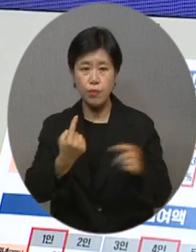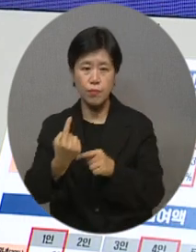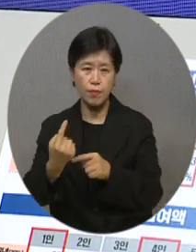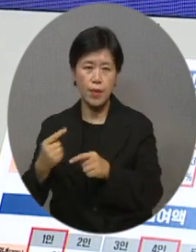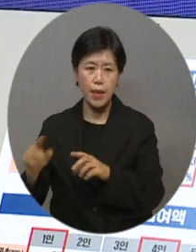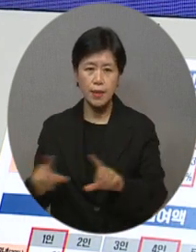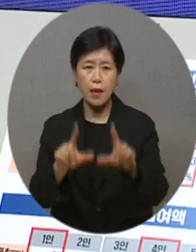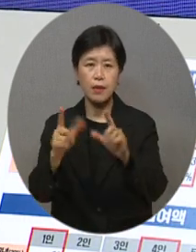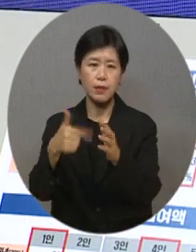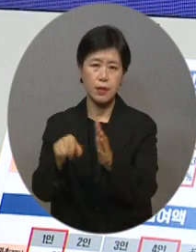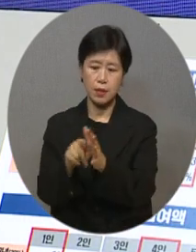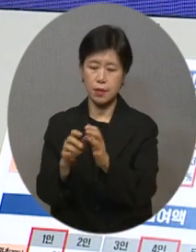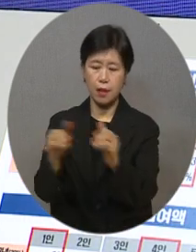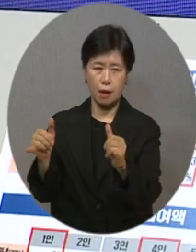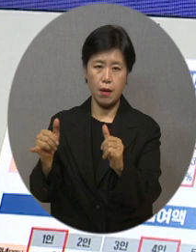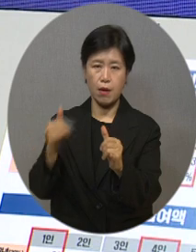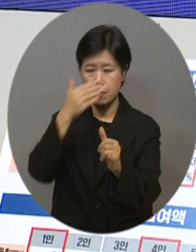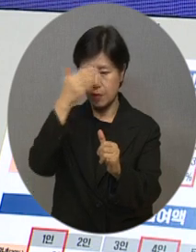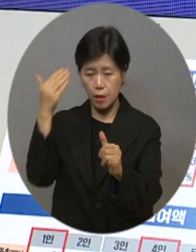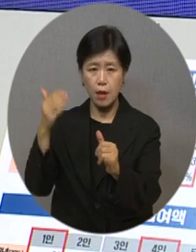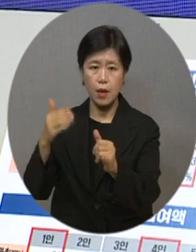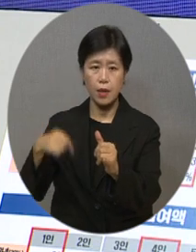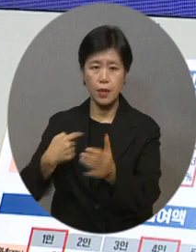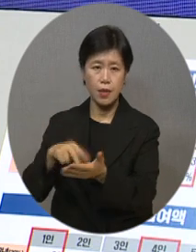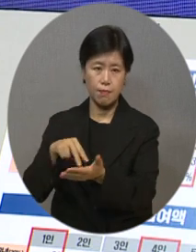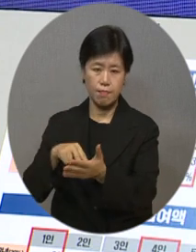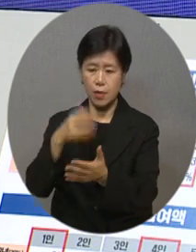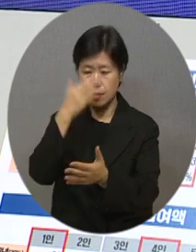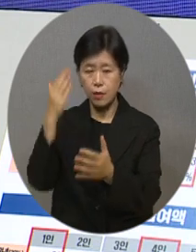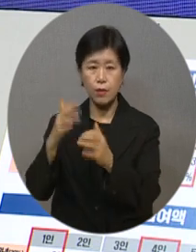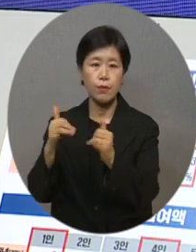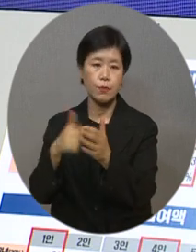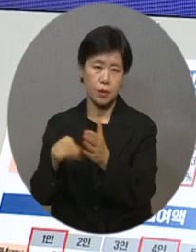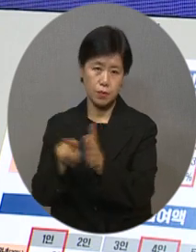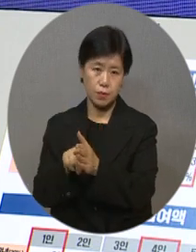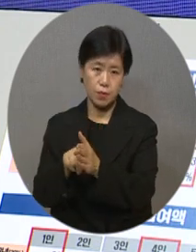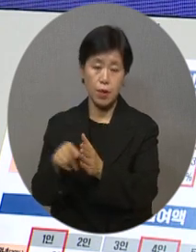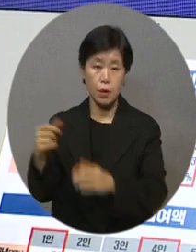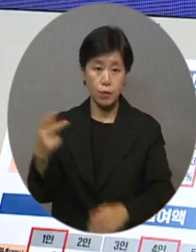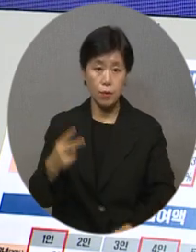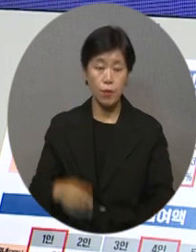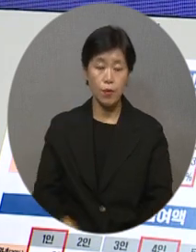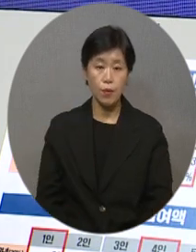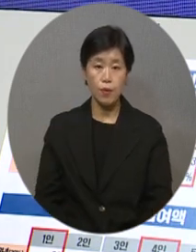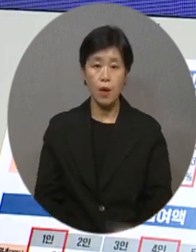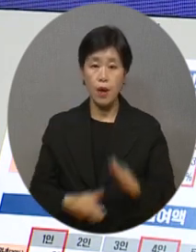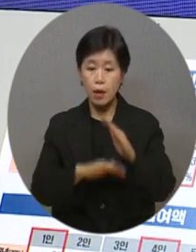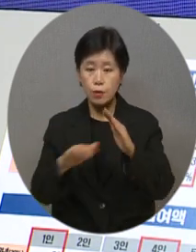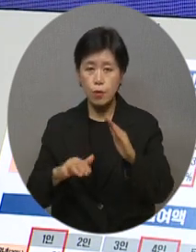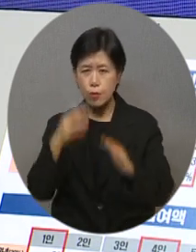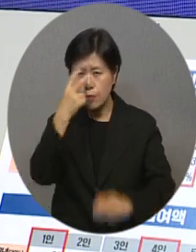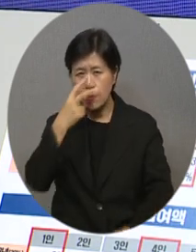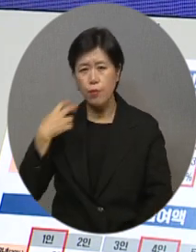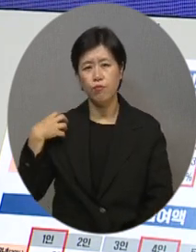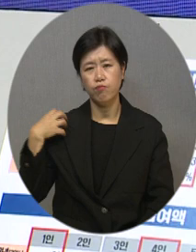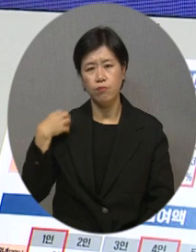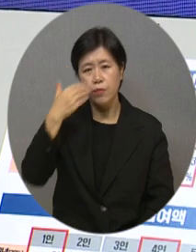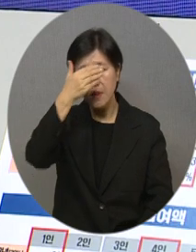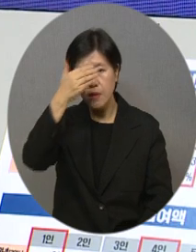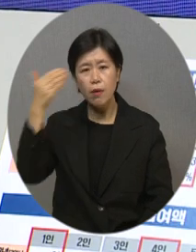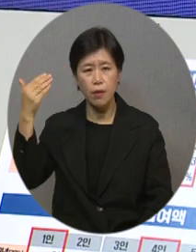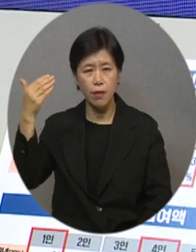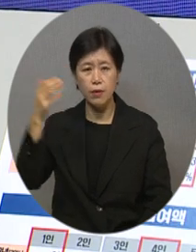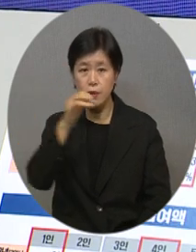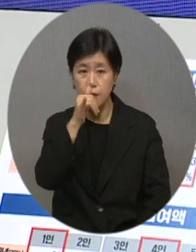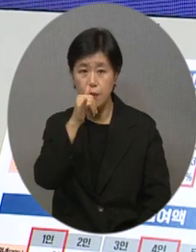대한 예산이라든지 또 한편으로는 이렇게 가족 돌봄 청년 집에서 이 자기 할머니라든지 또 이렇게 어머니를 돌보는